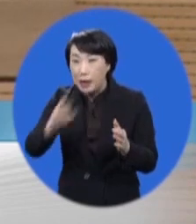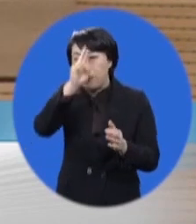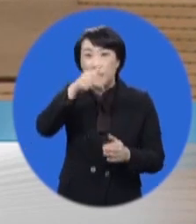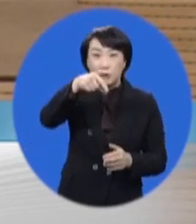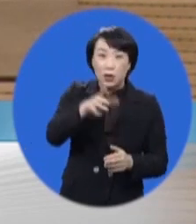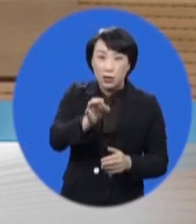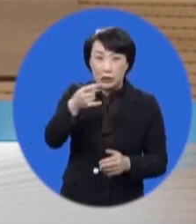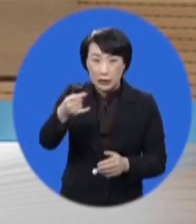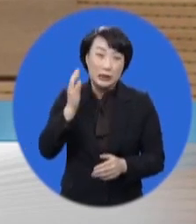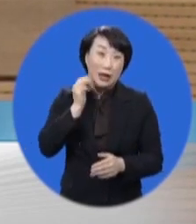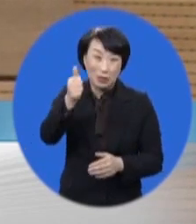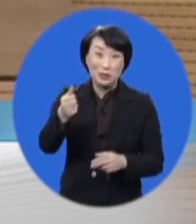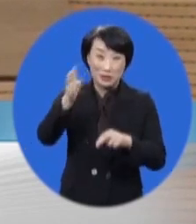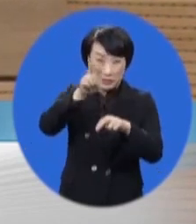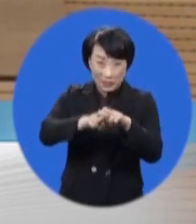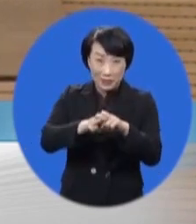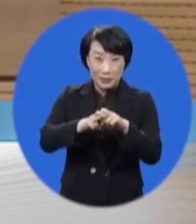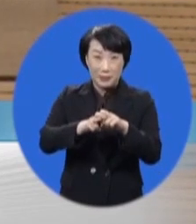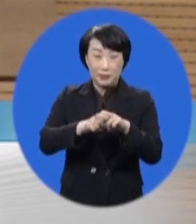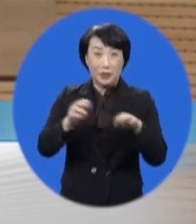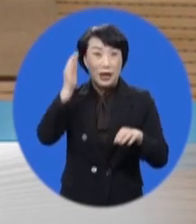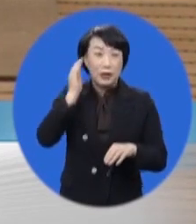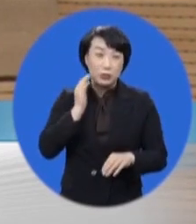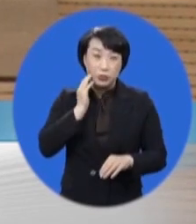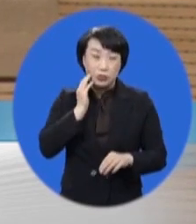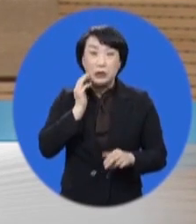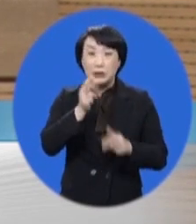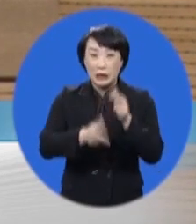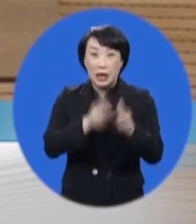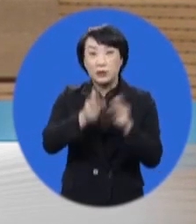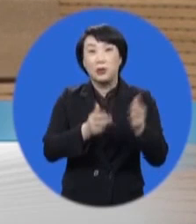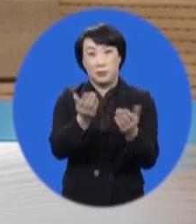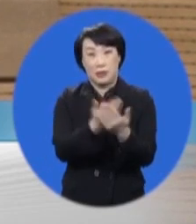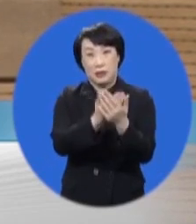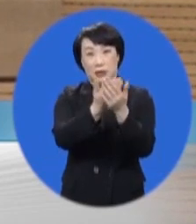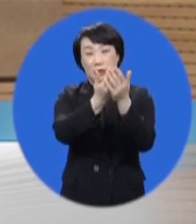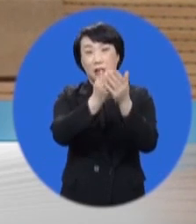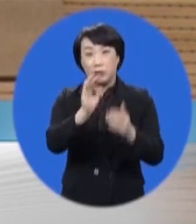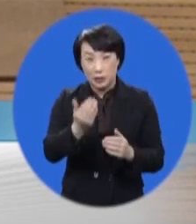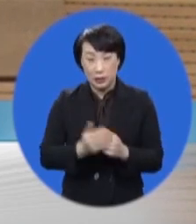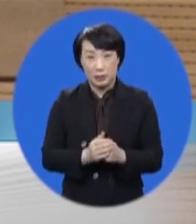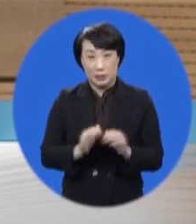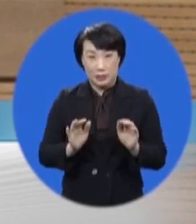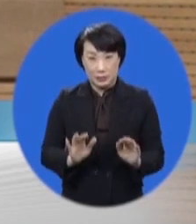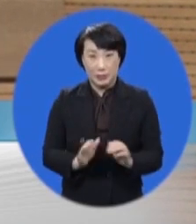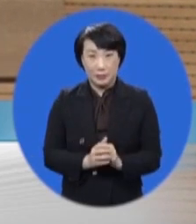박정희 대통령이 나타남으로 우리나라가 산업국가가 되면서 이제